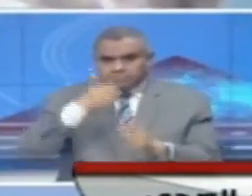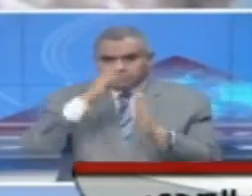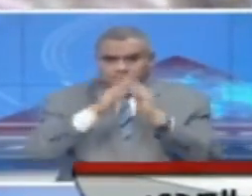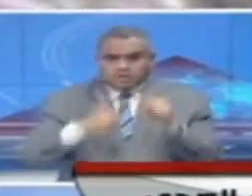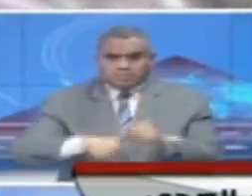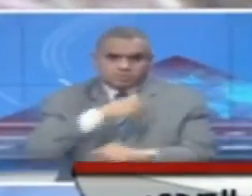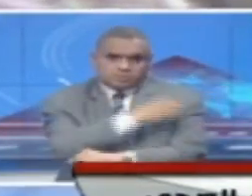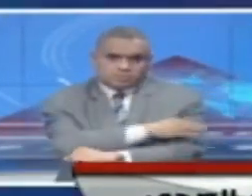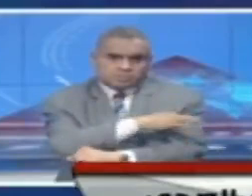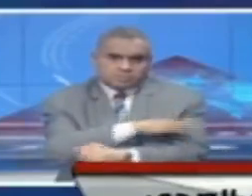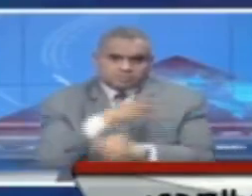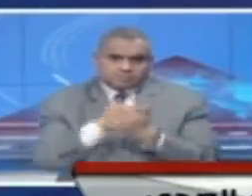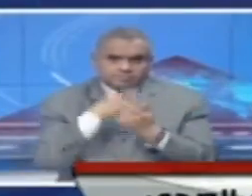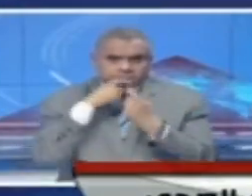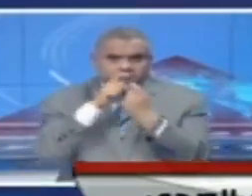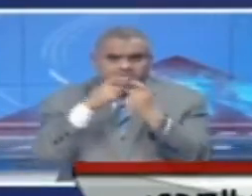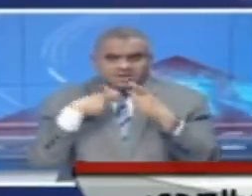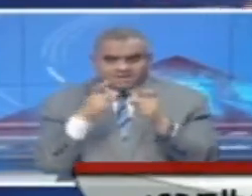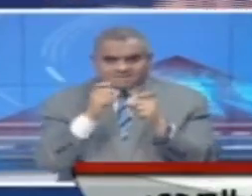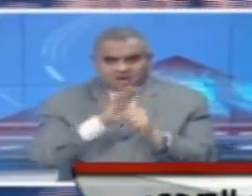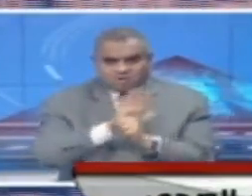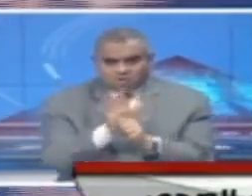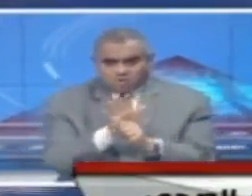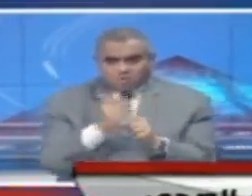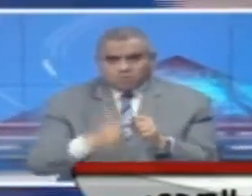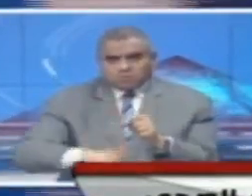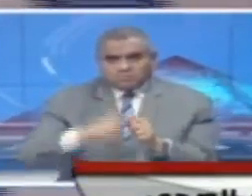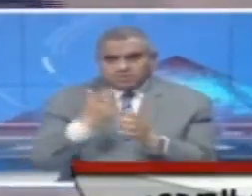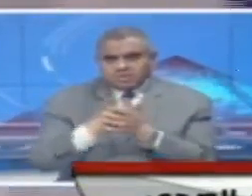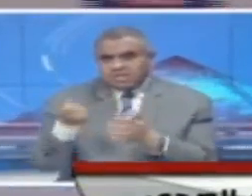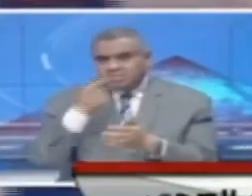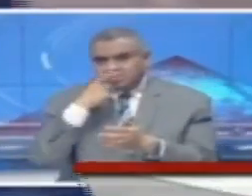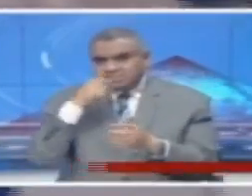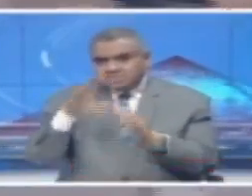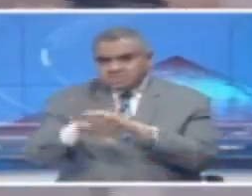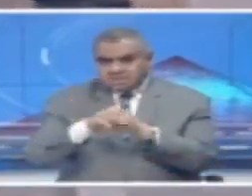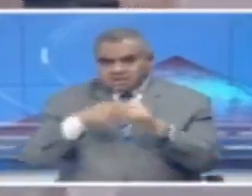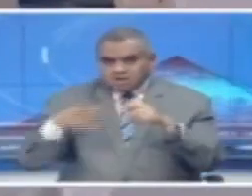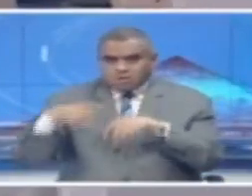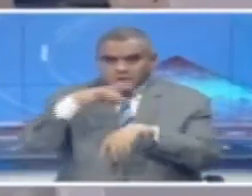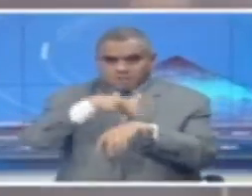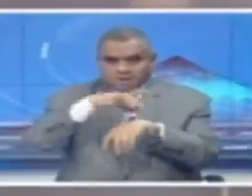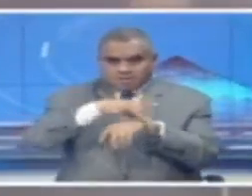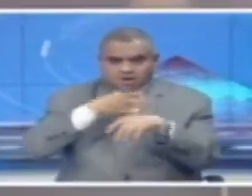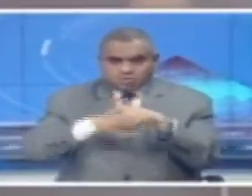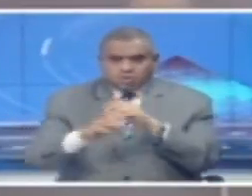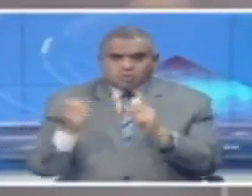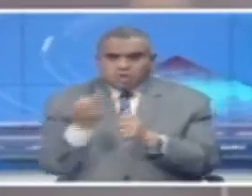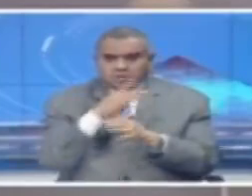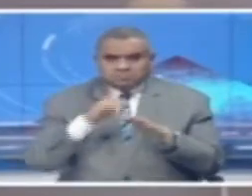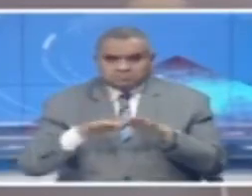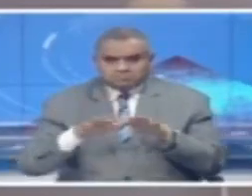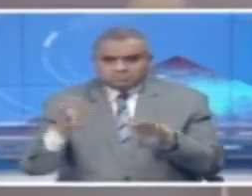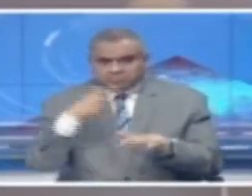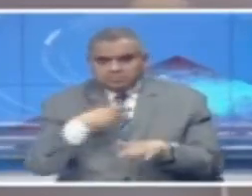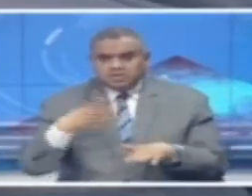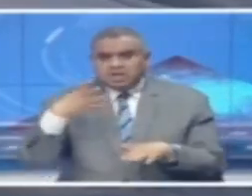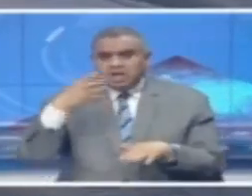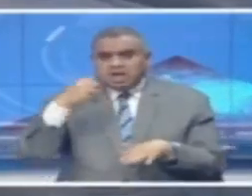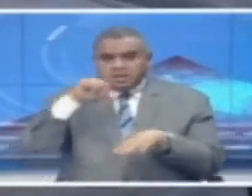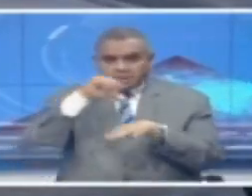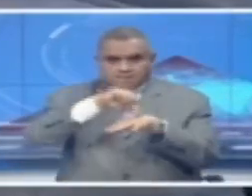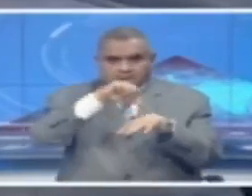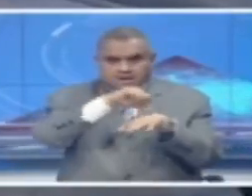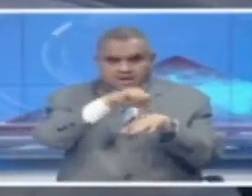ناجحة في مواجهة المرض من خلال توفير اللقاحات بالمراكز الطبية والتي وصلت إلى أكثر من 40 مركزا